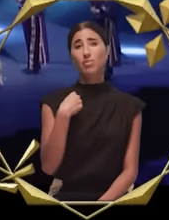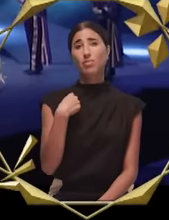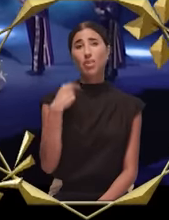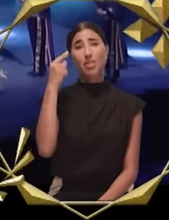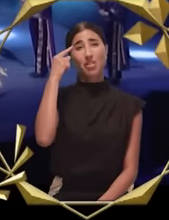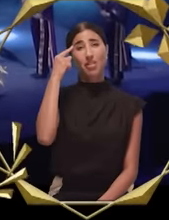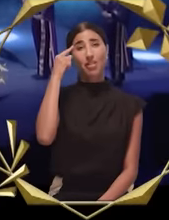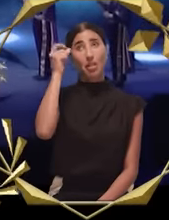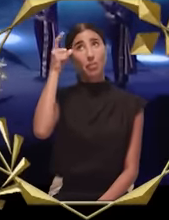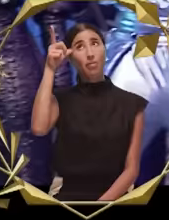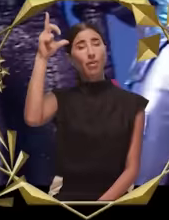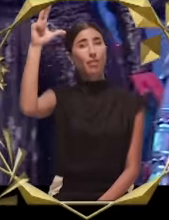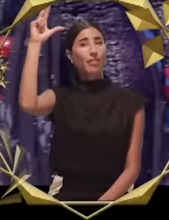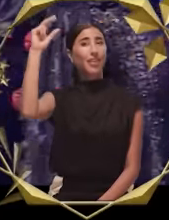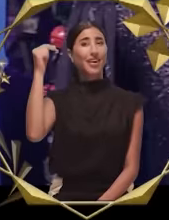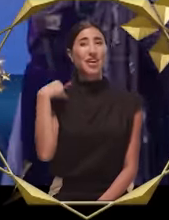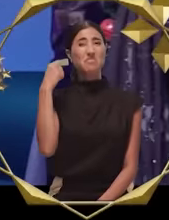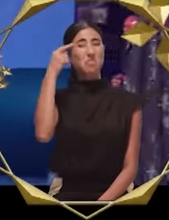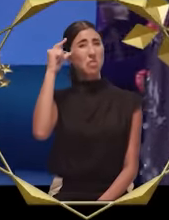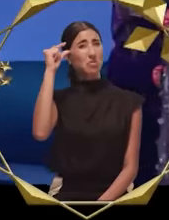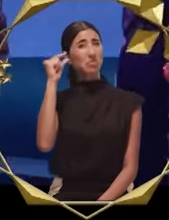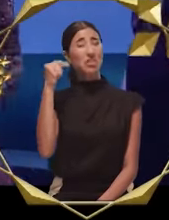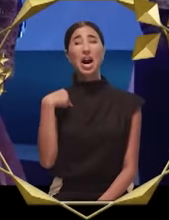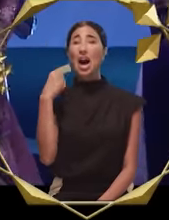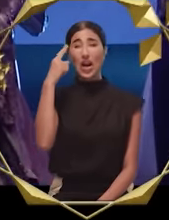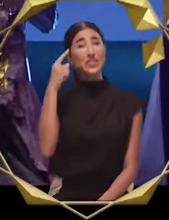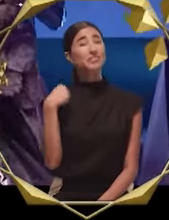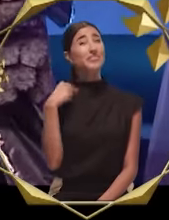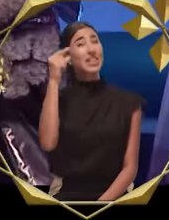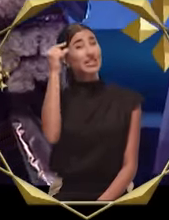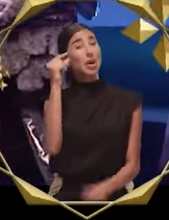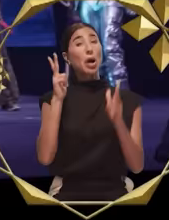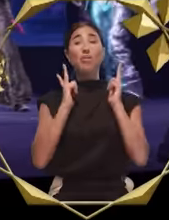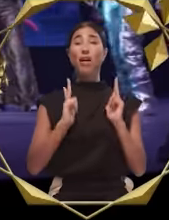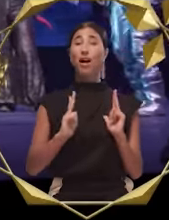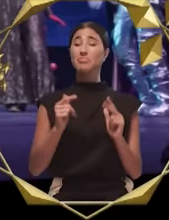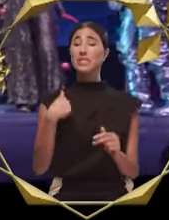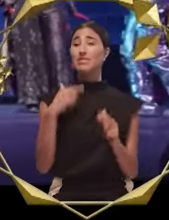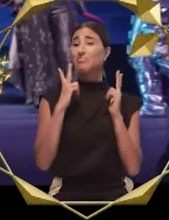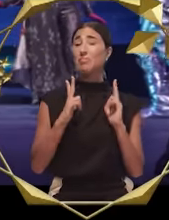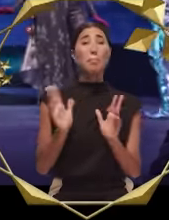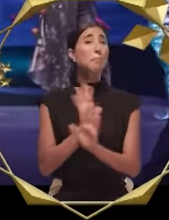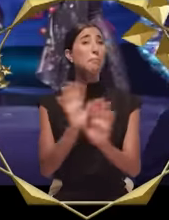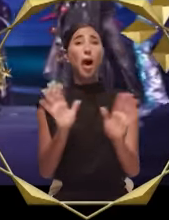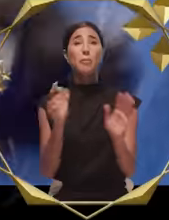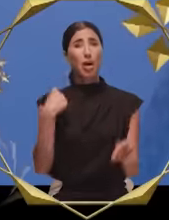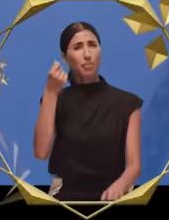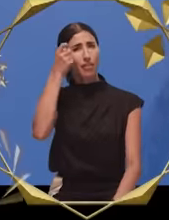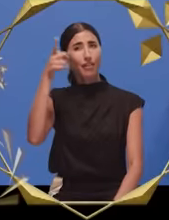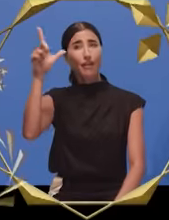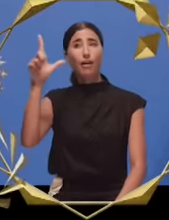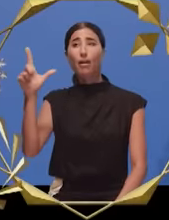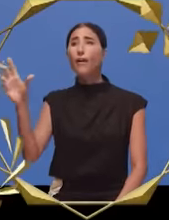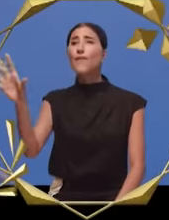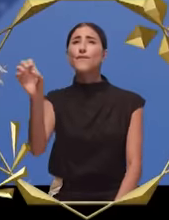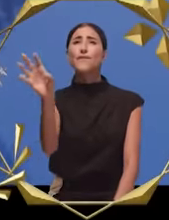أريد عقلا أعرف أن الجهل راحة لكن الراحة مملة فليقتلني